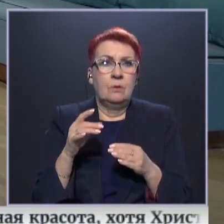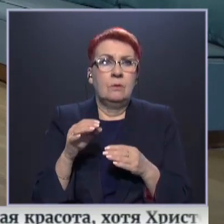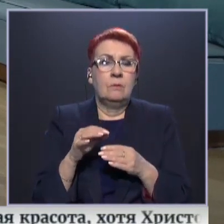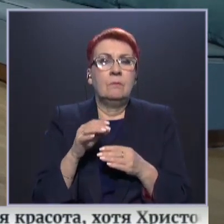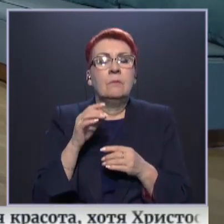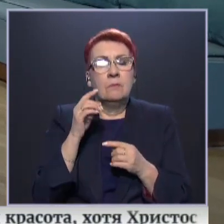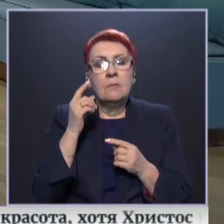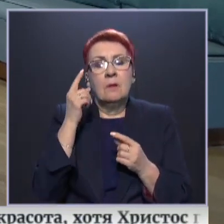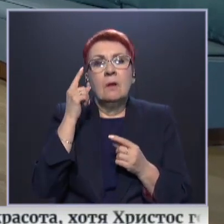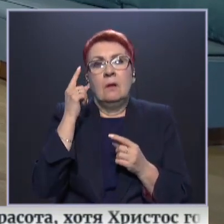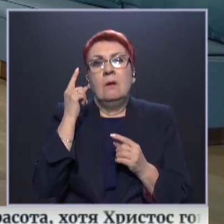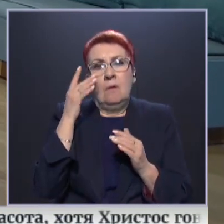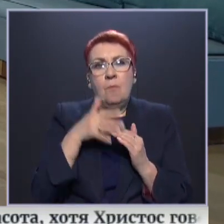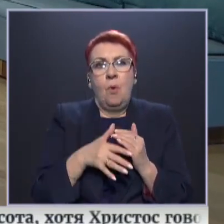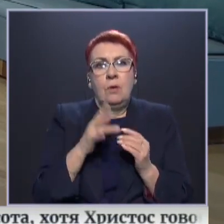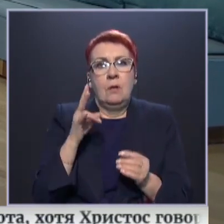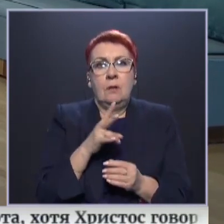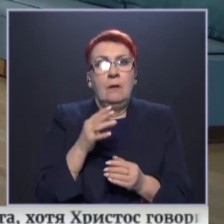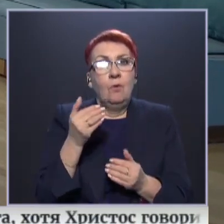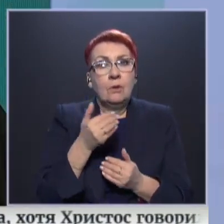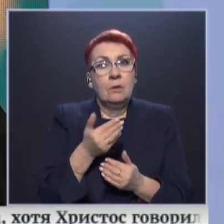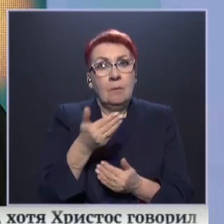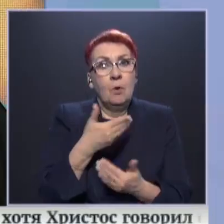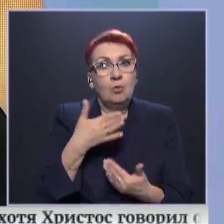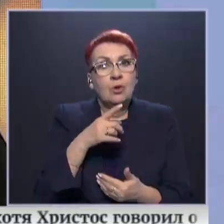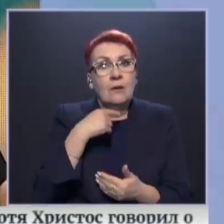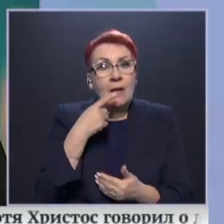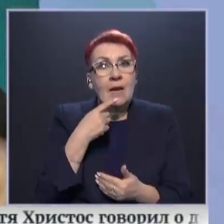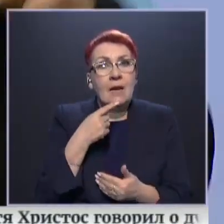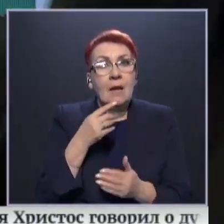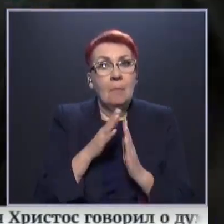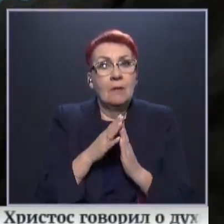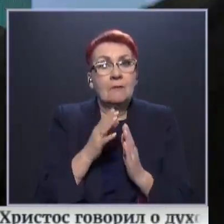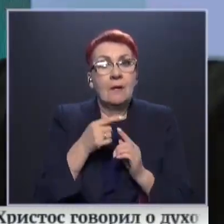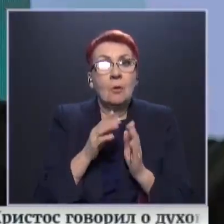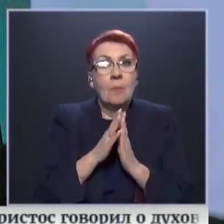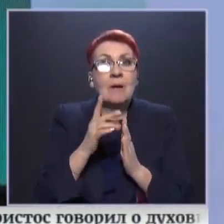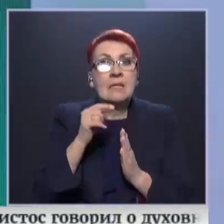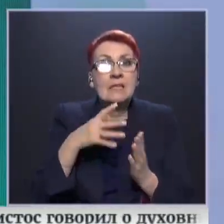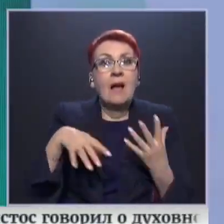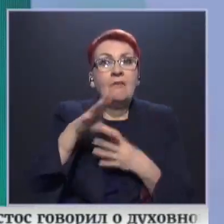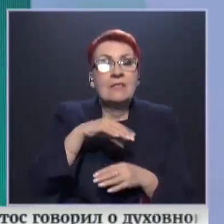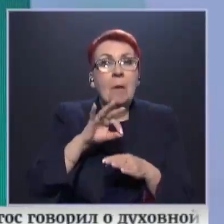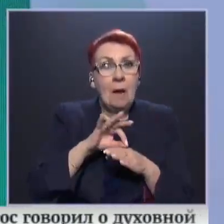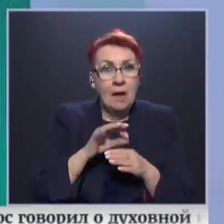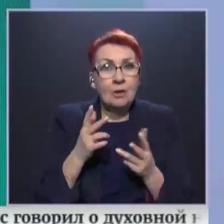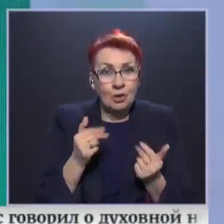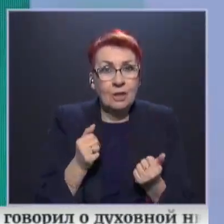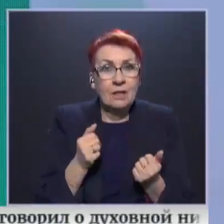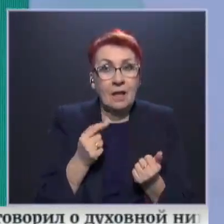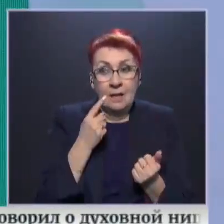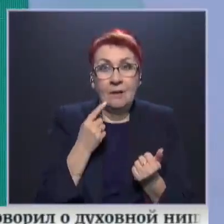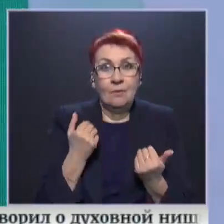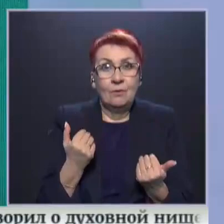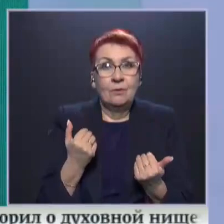Спасибо большое. Вот мы уже с вами произнесли некую молитву, в которой помолились за всех наших болящих. Угу. Но удобно